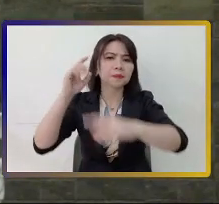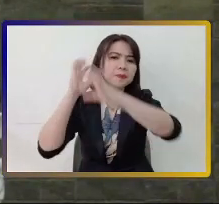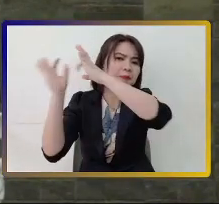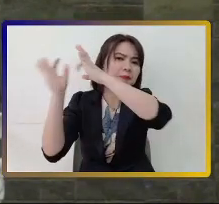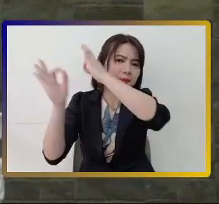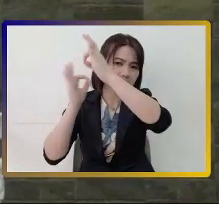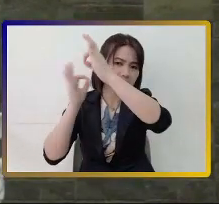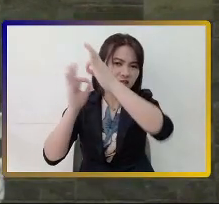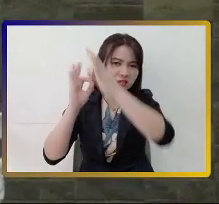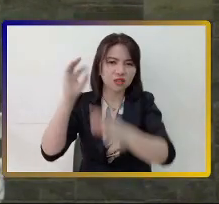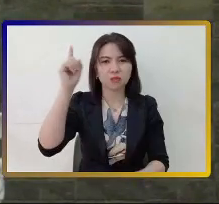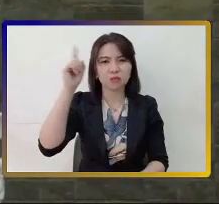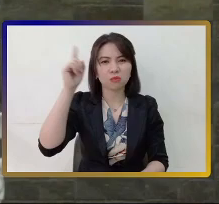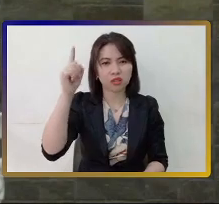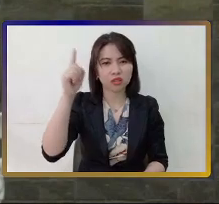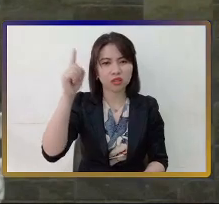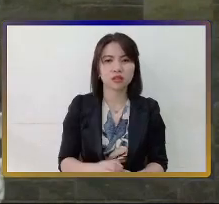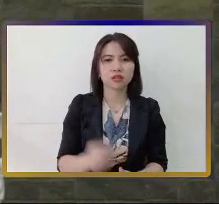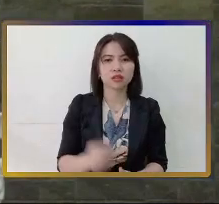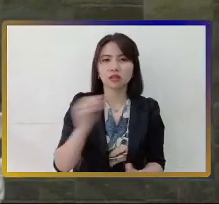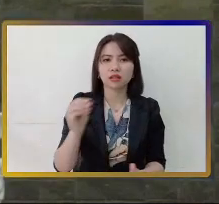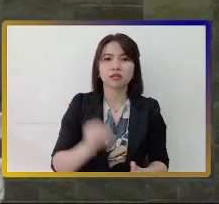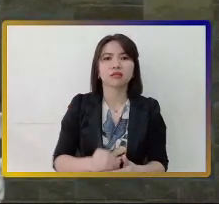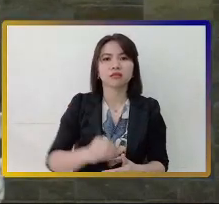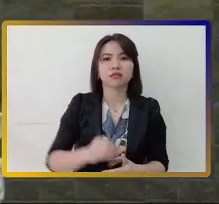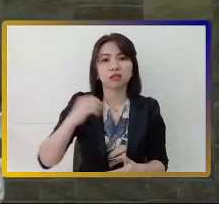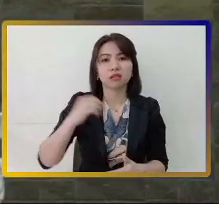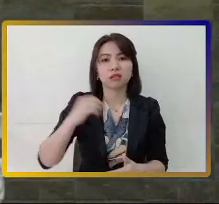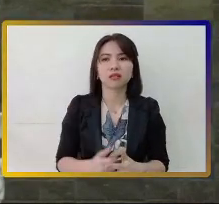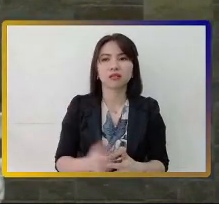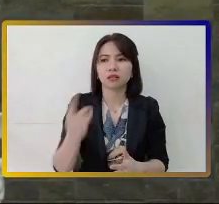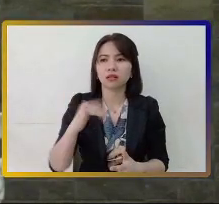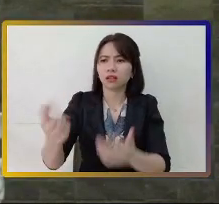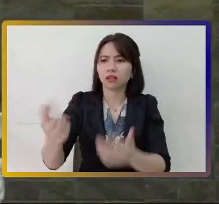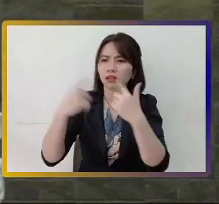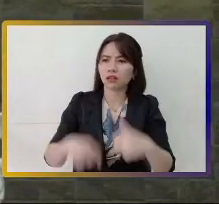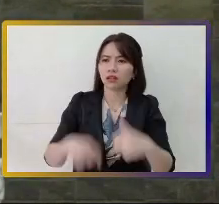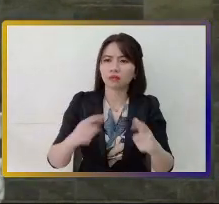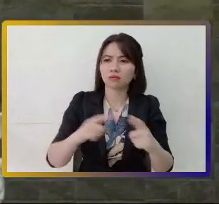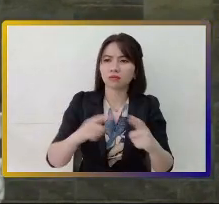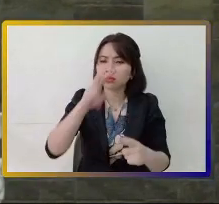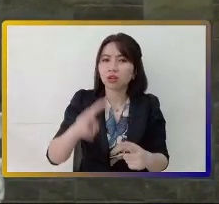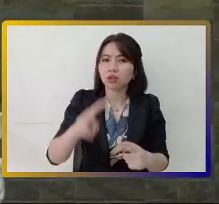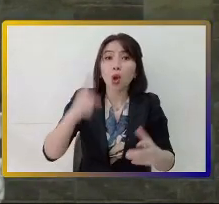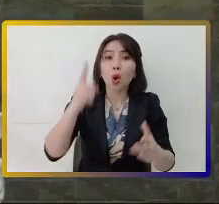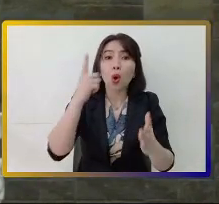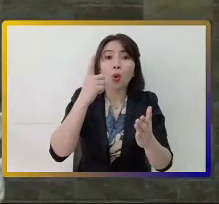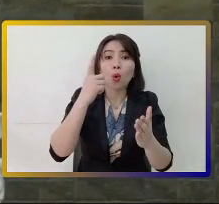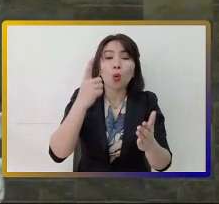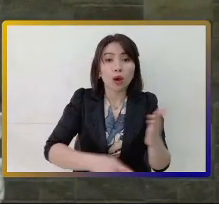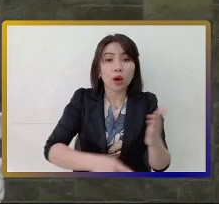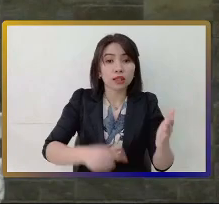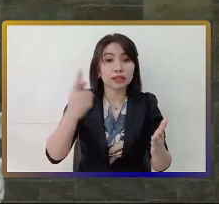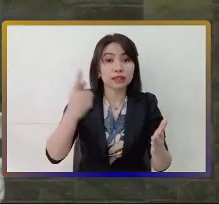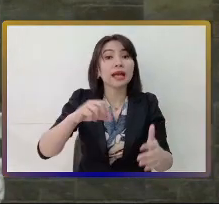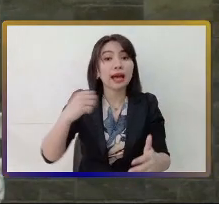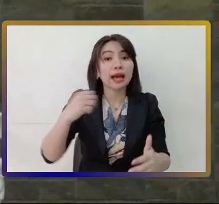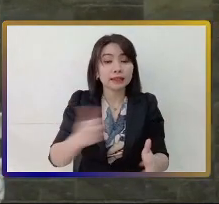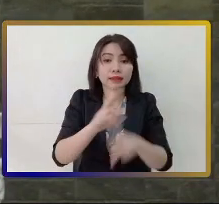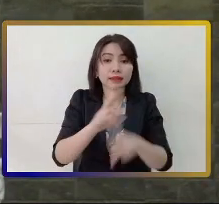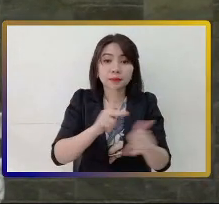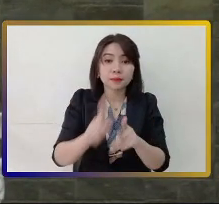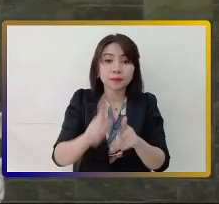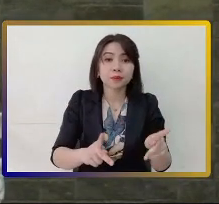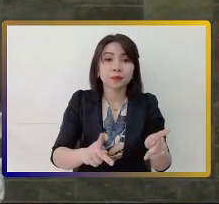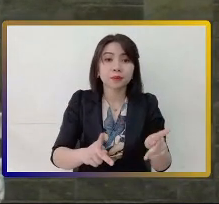for fellowship. And some, they just come to see what other people have. You see, kung ano ang nakikita nila, anong meron